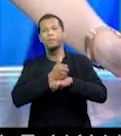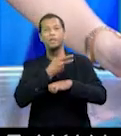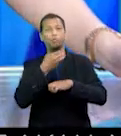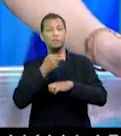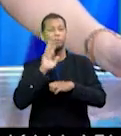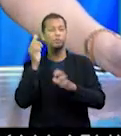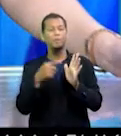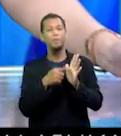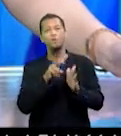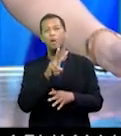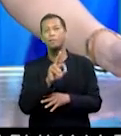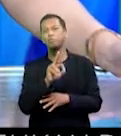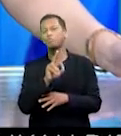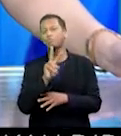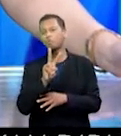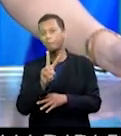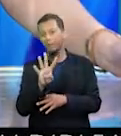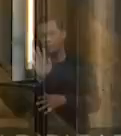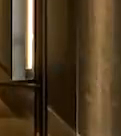pemilu 2024.